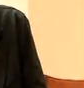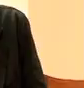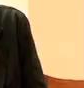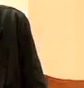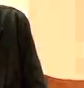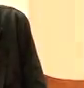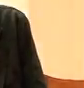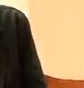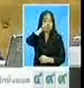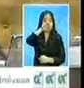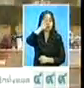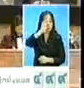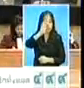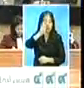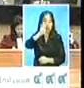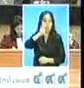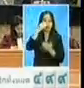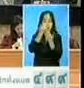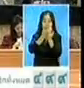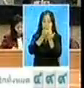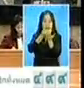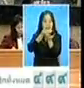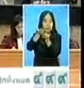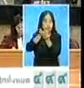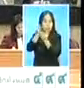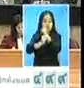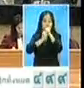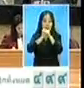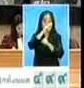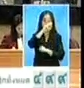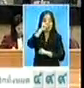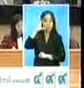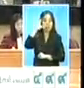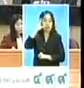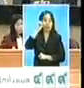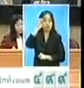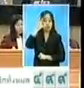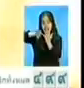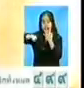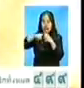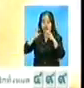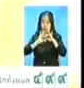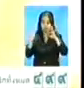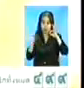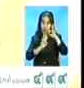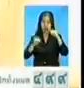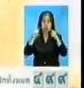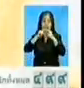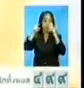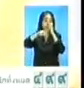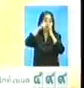รมนูญหากเป็นในแนวทางนี้การแก้ไขรัฐธรรมนูญก็จะดำเนินการได้ภายในสมัยประชุมสภาสามัญนิติบัญ